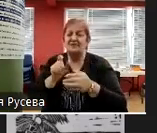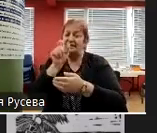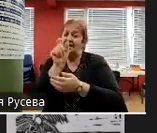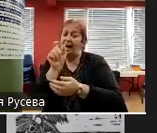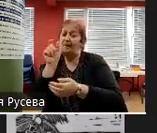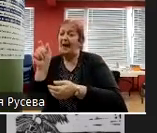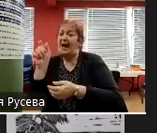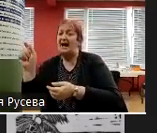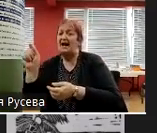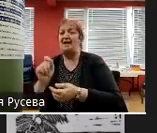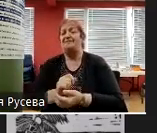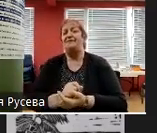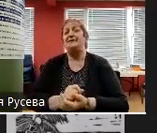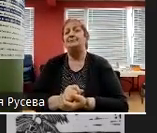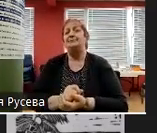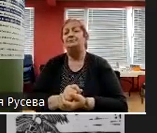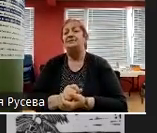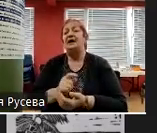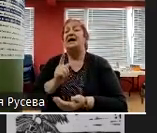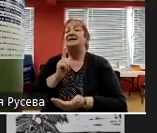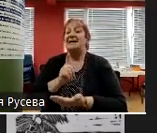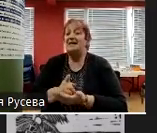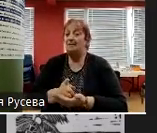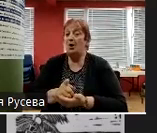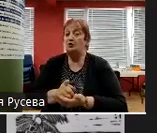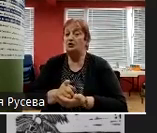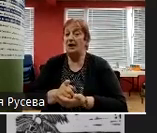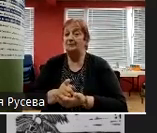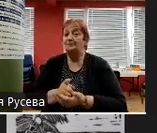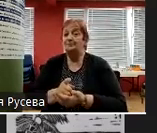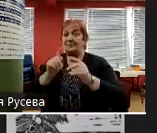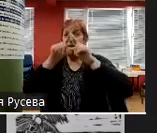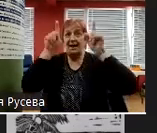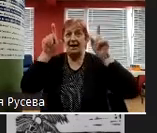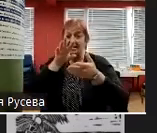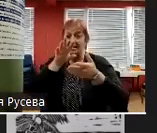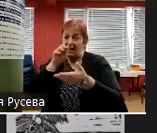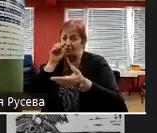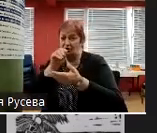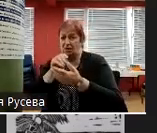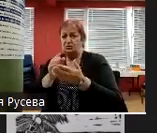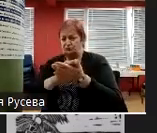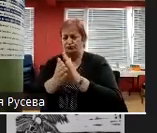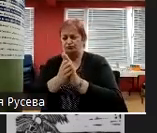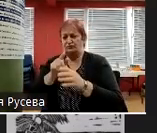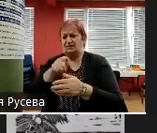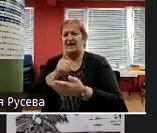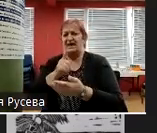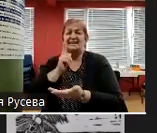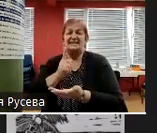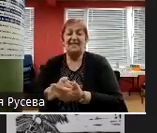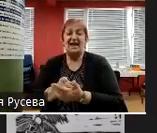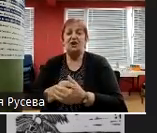параграфите, за да може екранният четец да се справи с